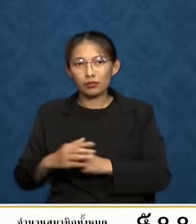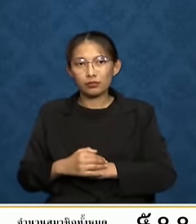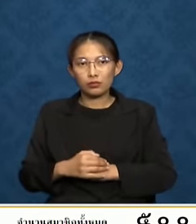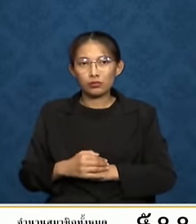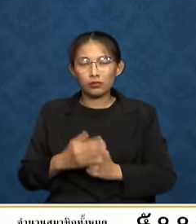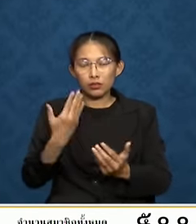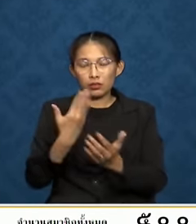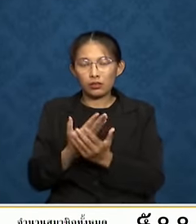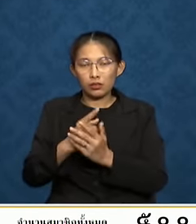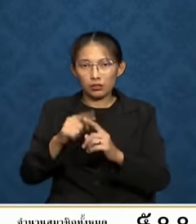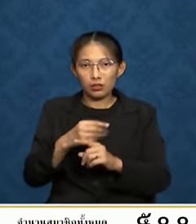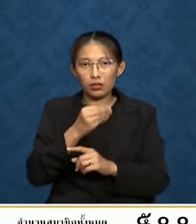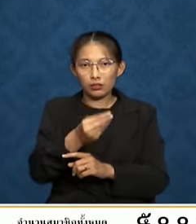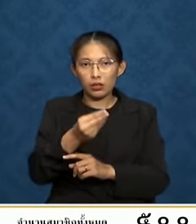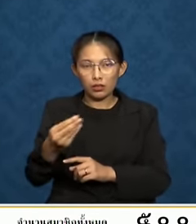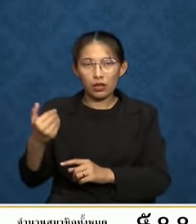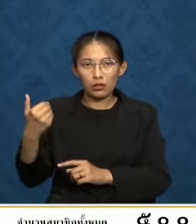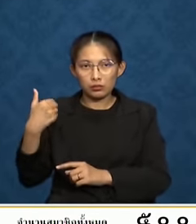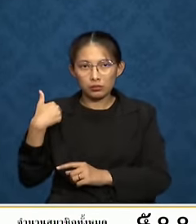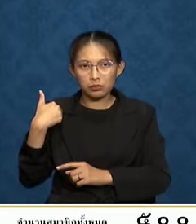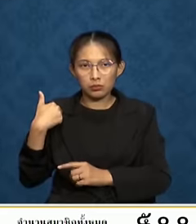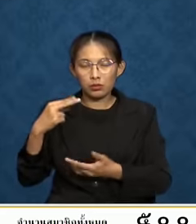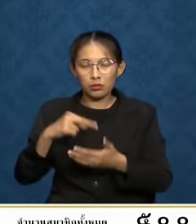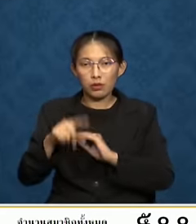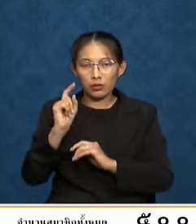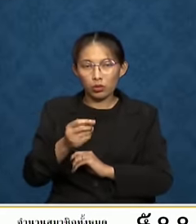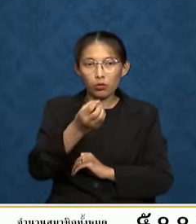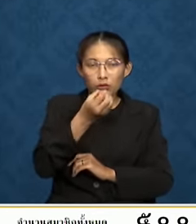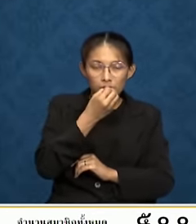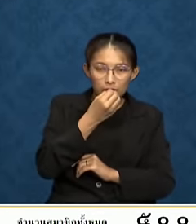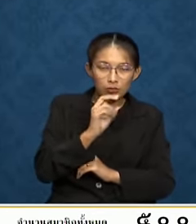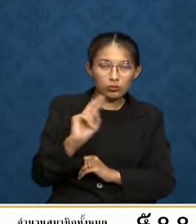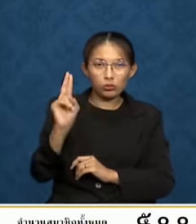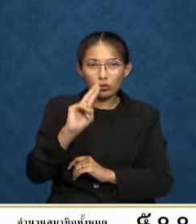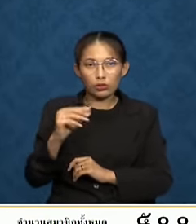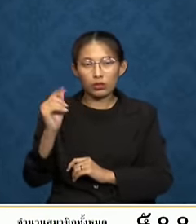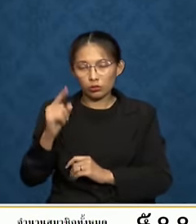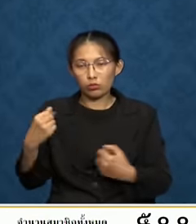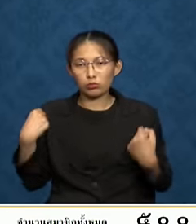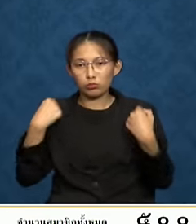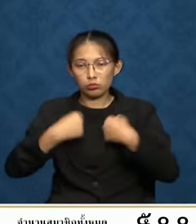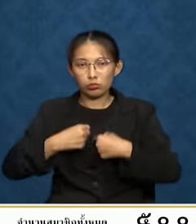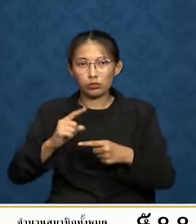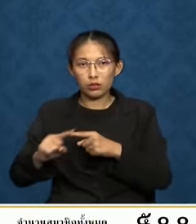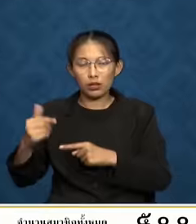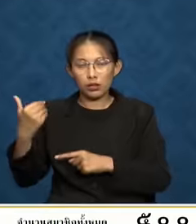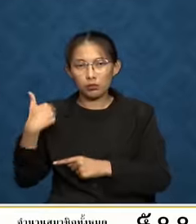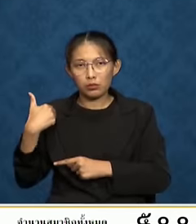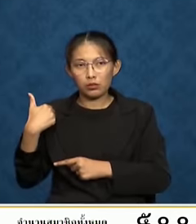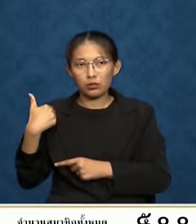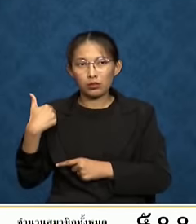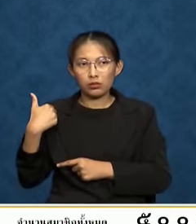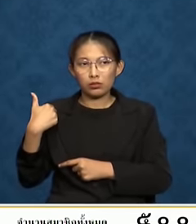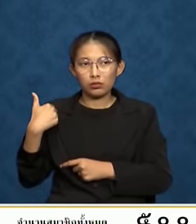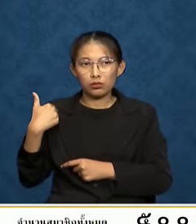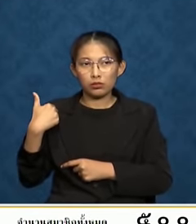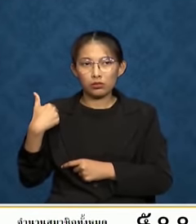มีเงินเดือนให้คราวนี้เขาต้องกินเขาต้องใช้เขาต้องมีชุดหลายอย่าง